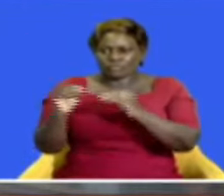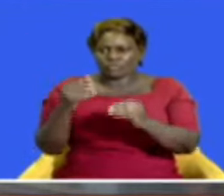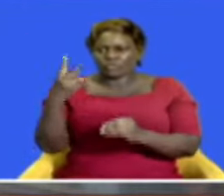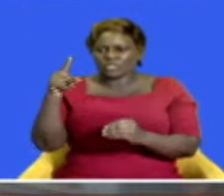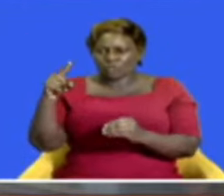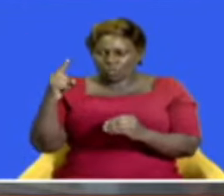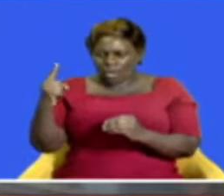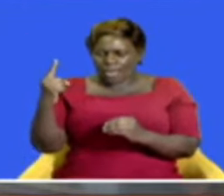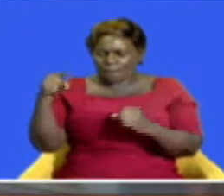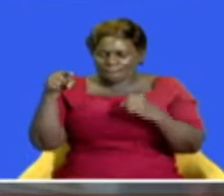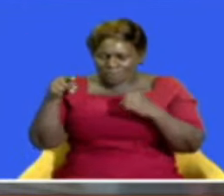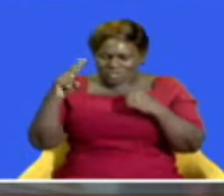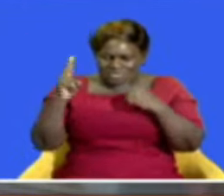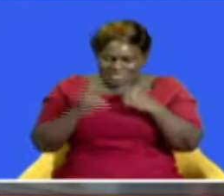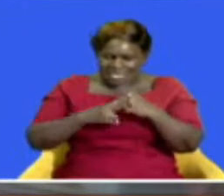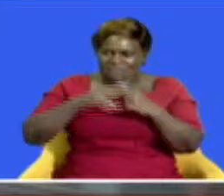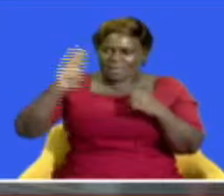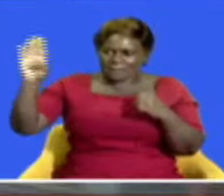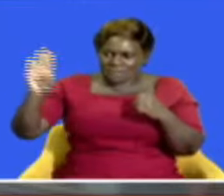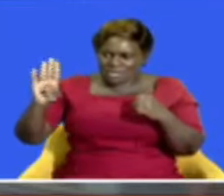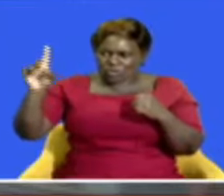21.7 billion.